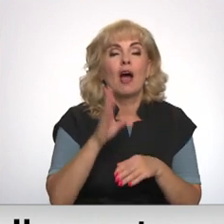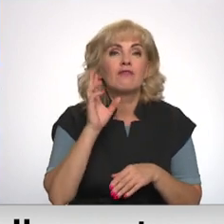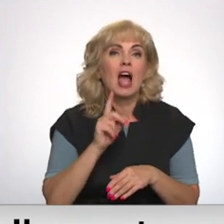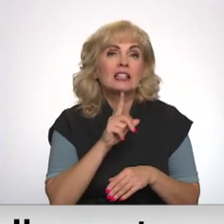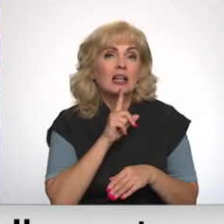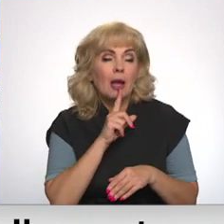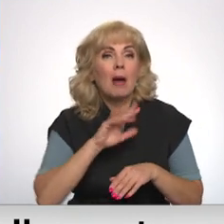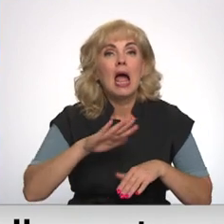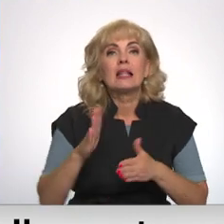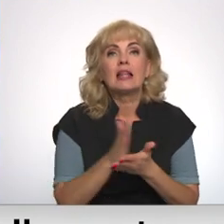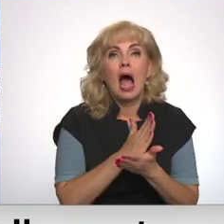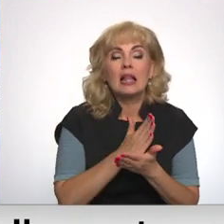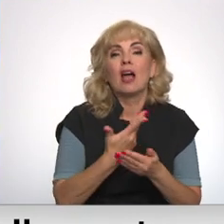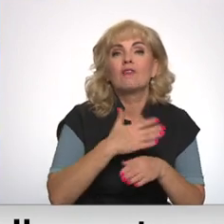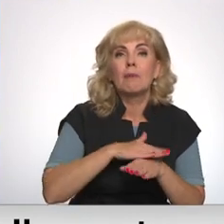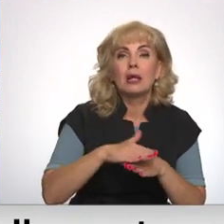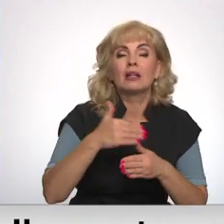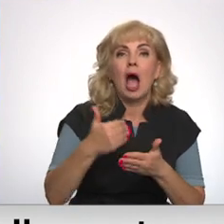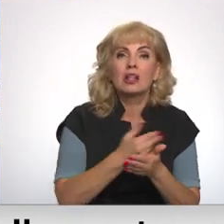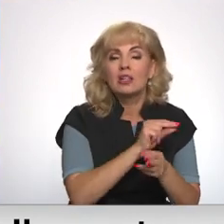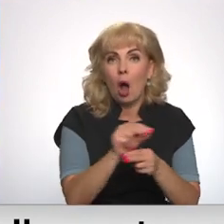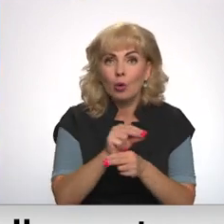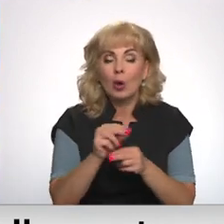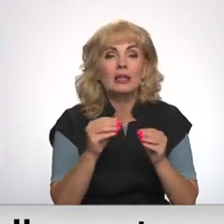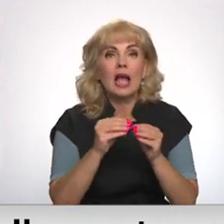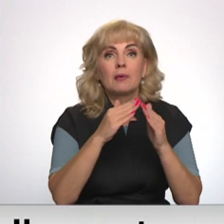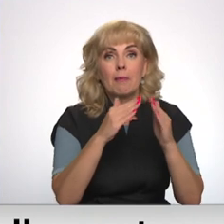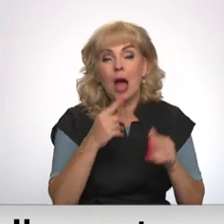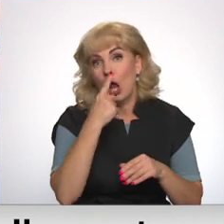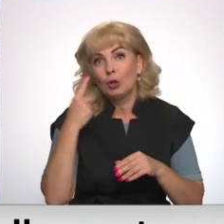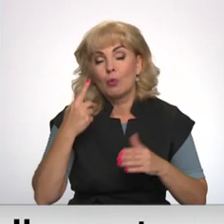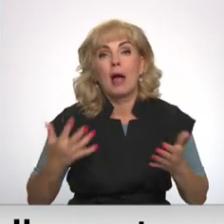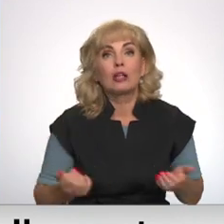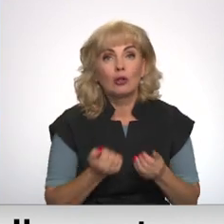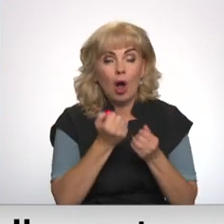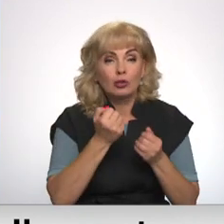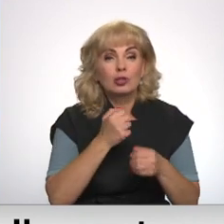pilnībā vai daļai atjaunot jau vairāki desmiti māju. Nu pat nodibinātais Liepājas